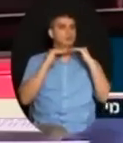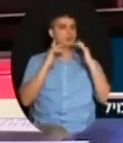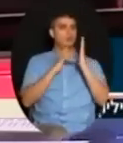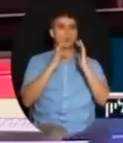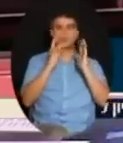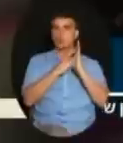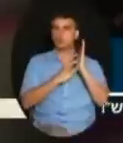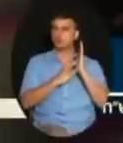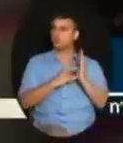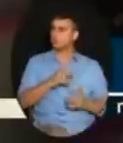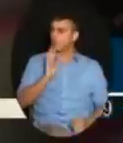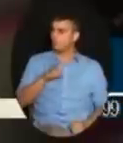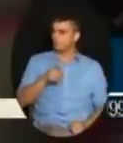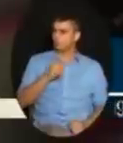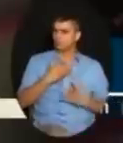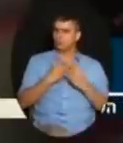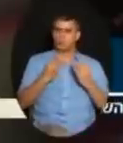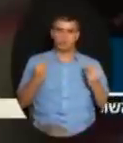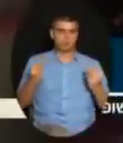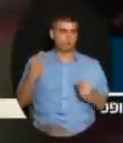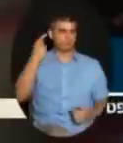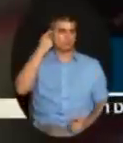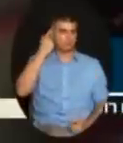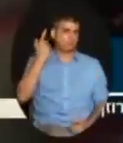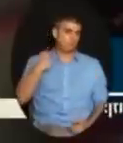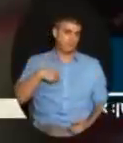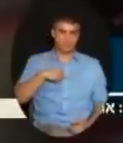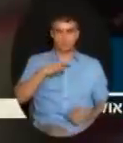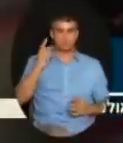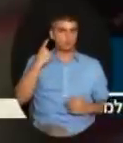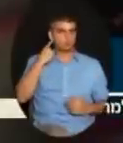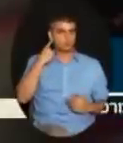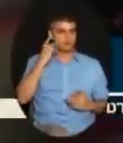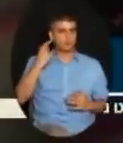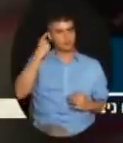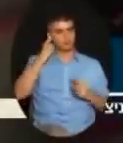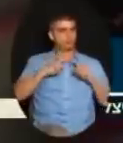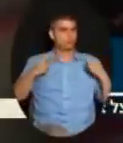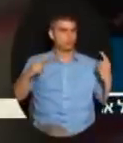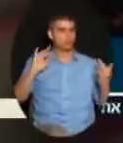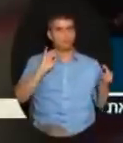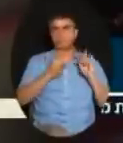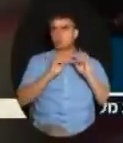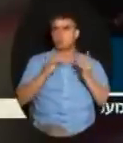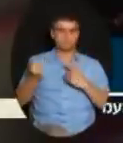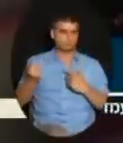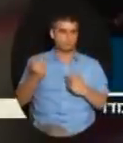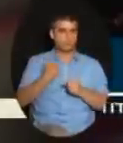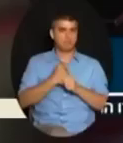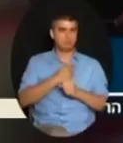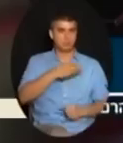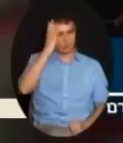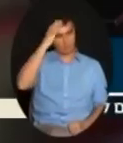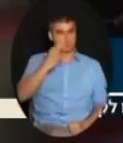החוק. למרות שיש רבים שסבורים, ואנחנו ככה שומעים גם את העמדות השונות והמנוגדות, שנעשה